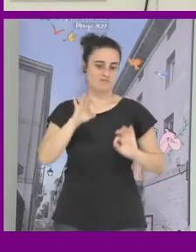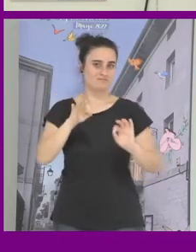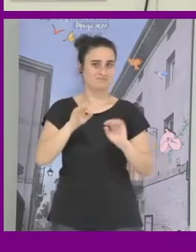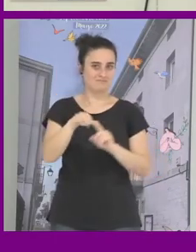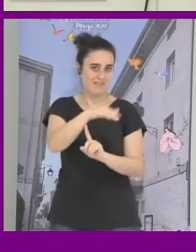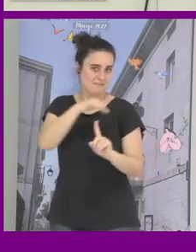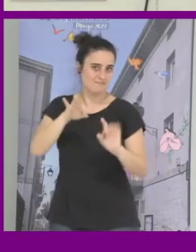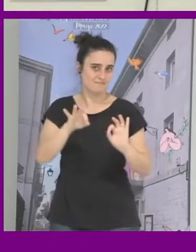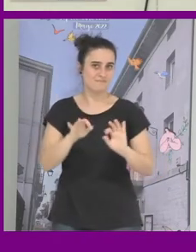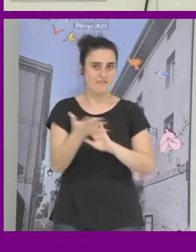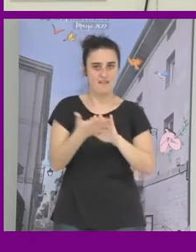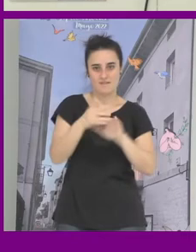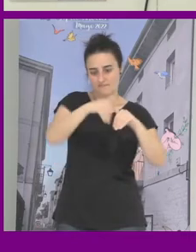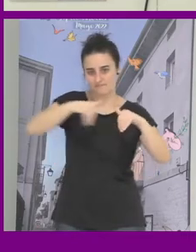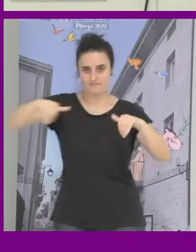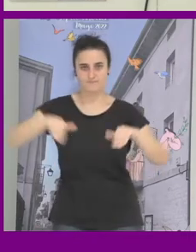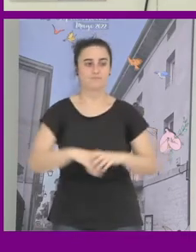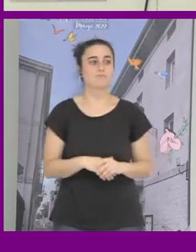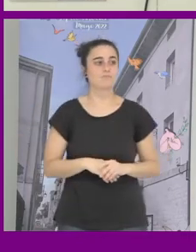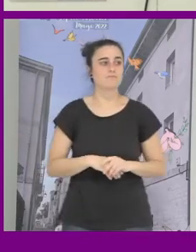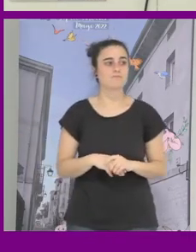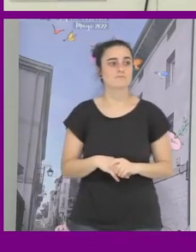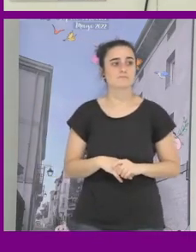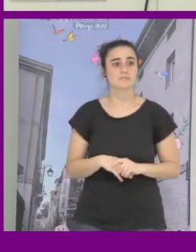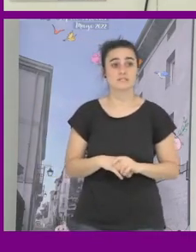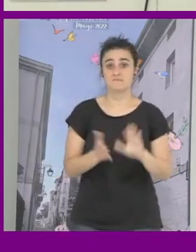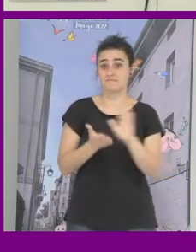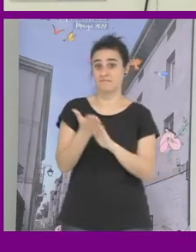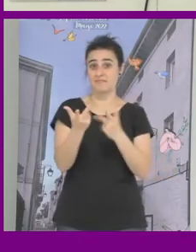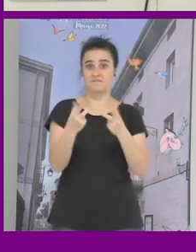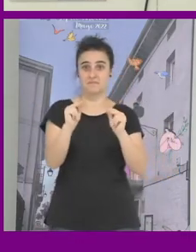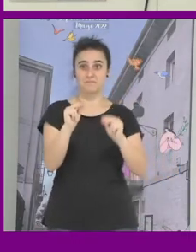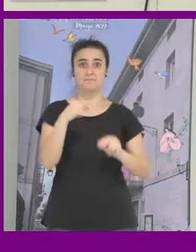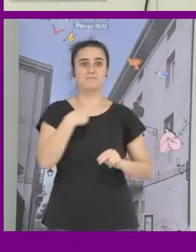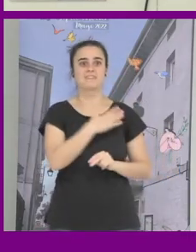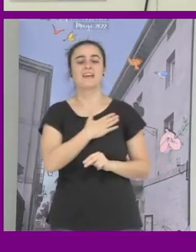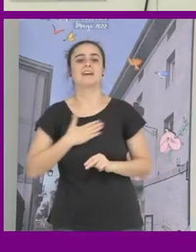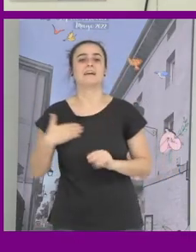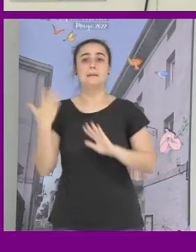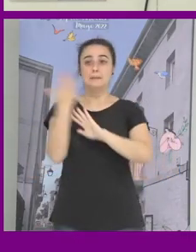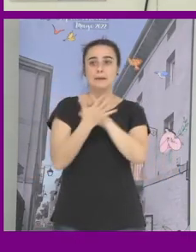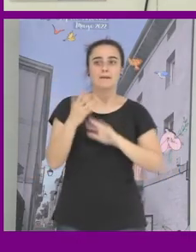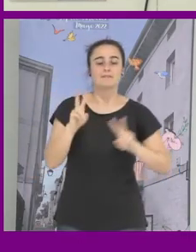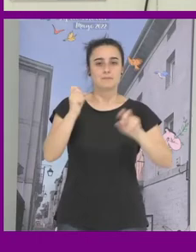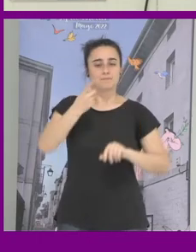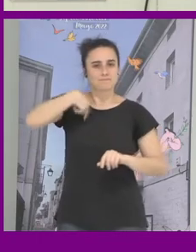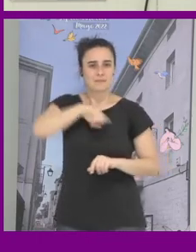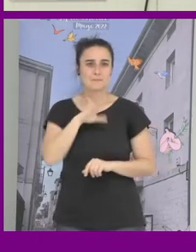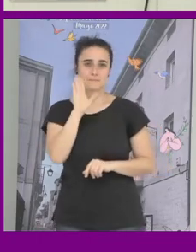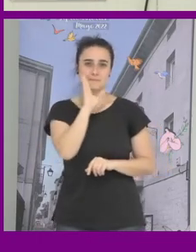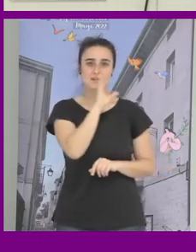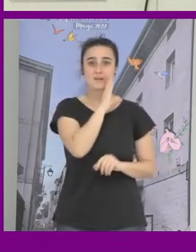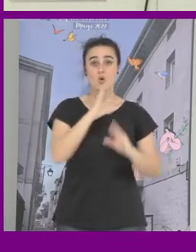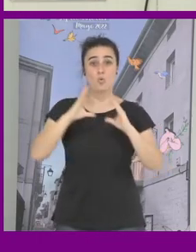ingurukoa. Vale, orduan, bueno, ba, bukatzeko kontatu nahi dizuet, ba, gure amatasun boioen proiektuan,